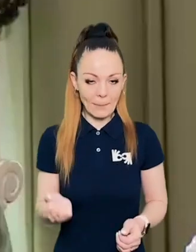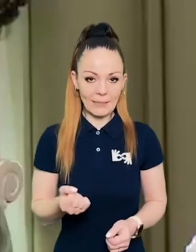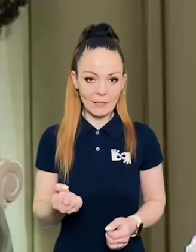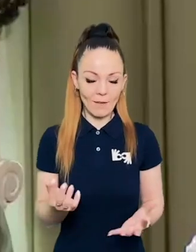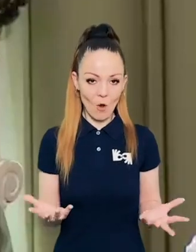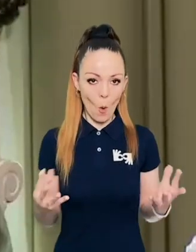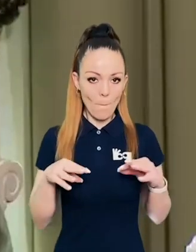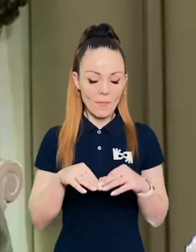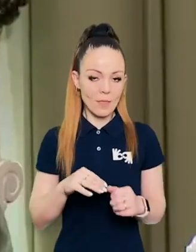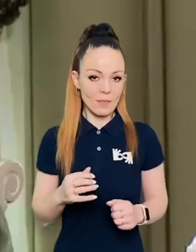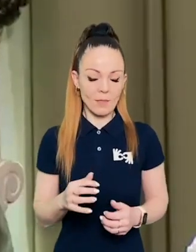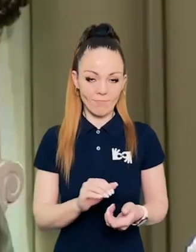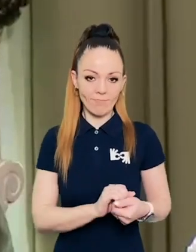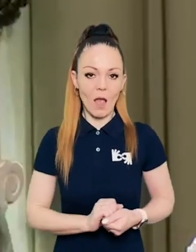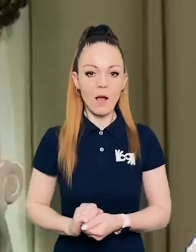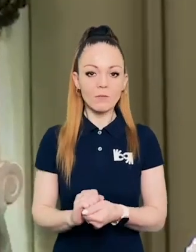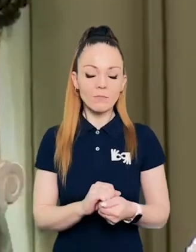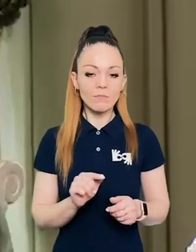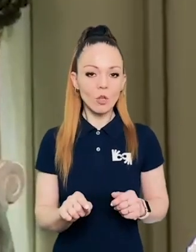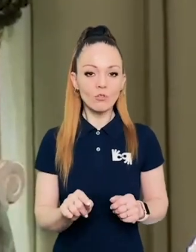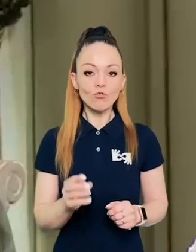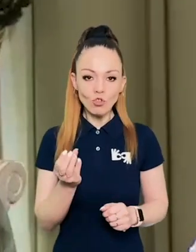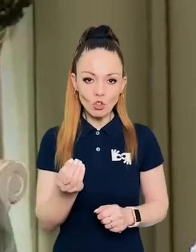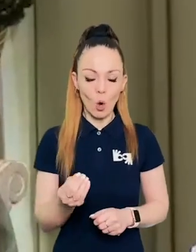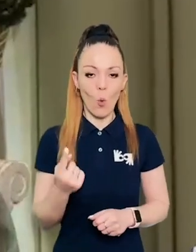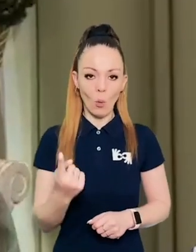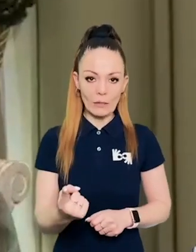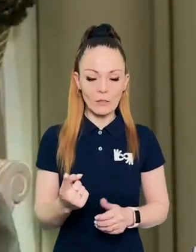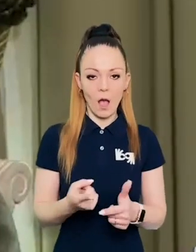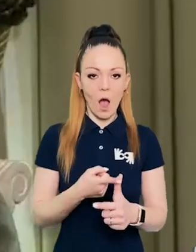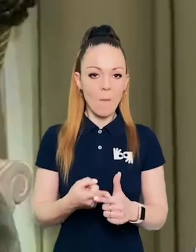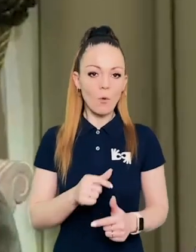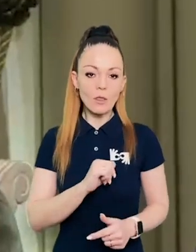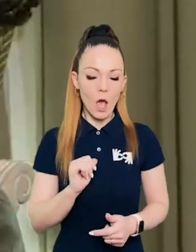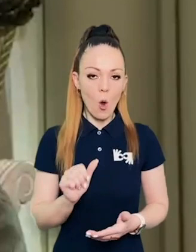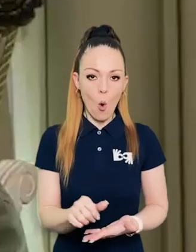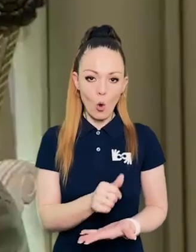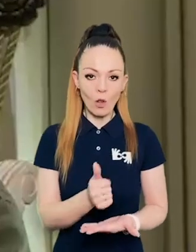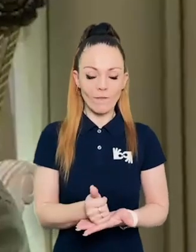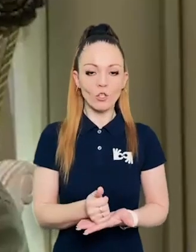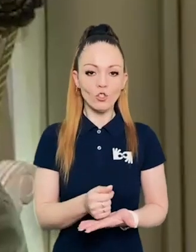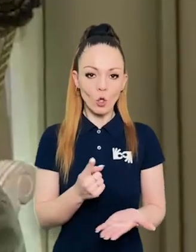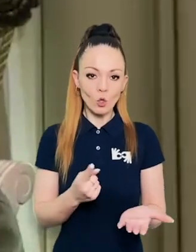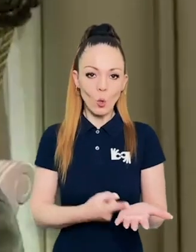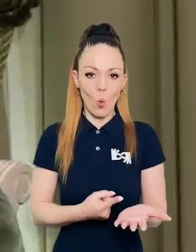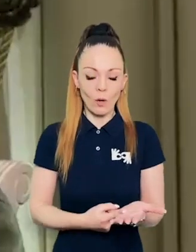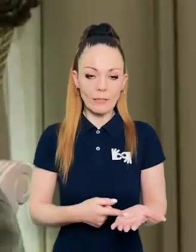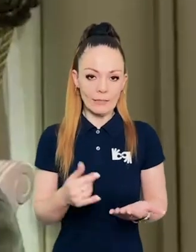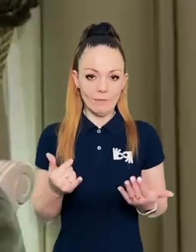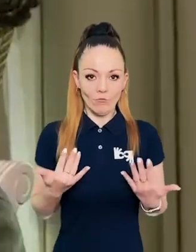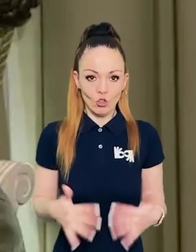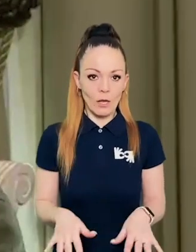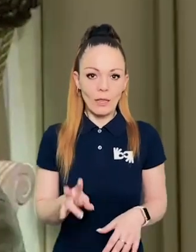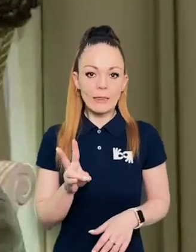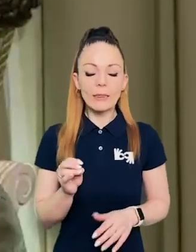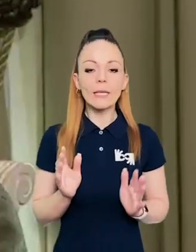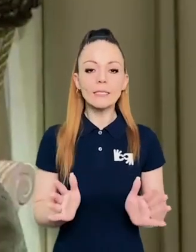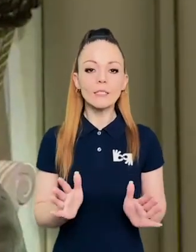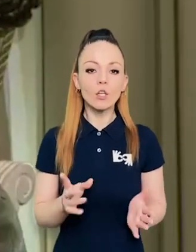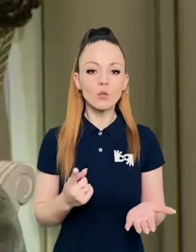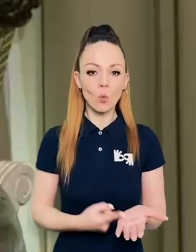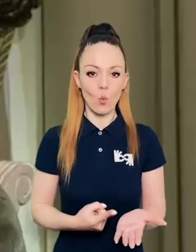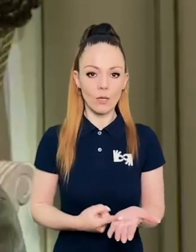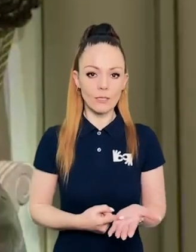і ця міцність в об'єднанні, вона ще один або найголовніший доказ, і вже